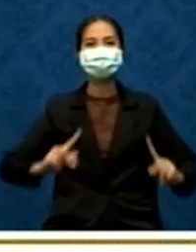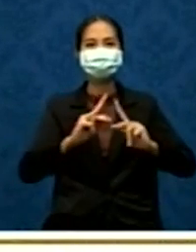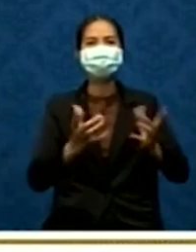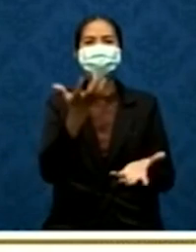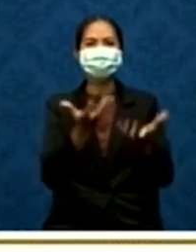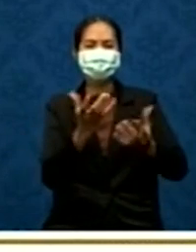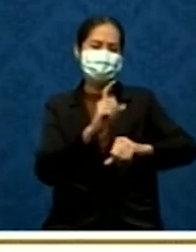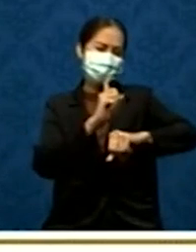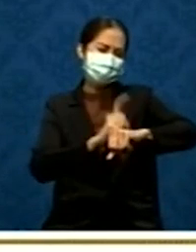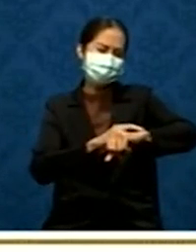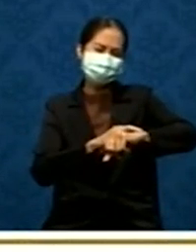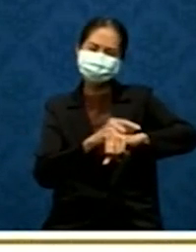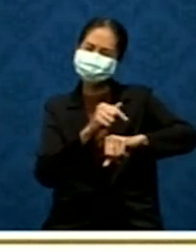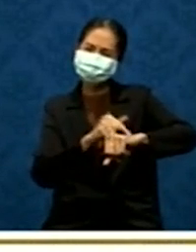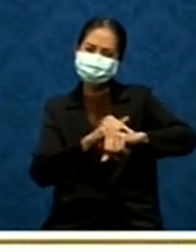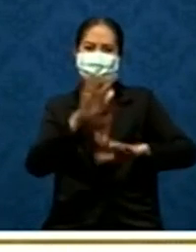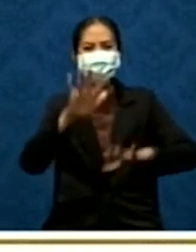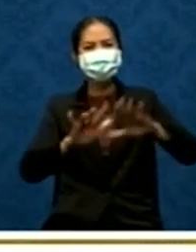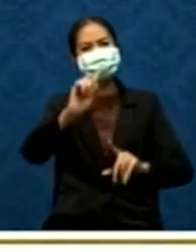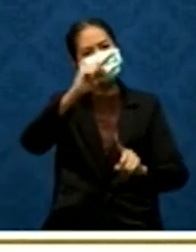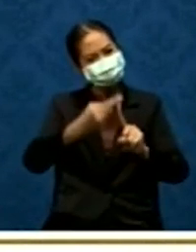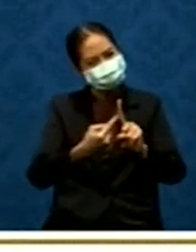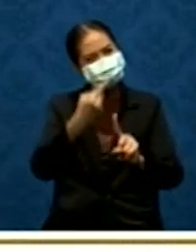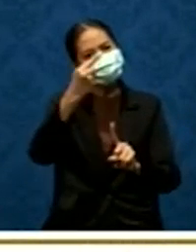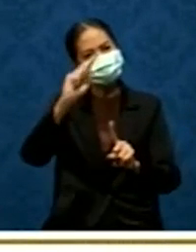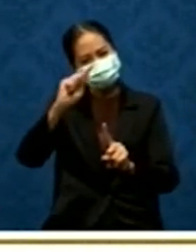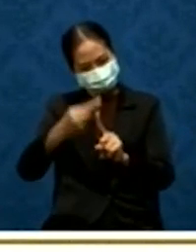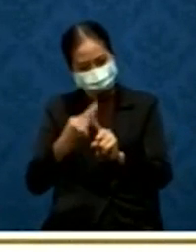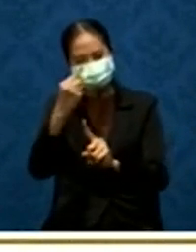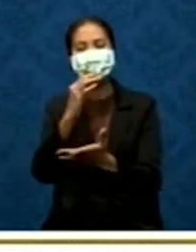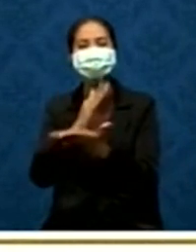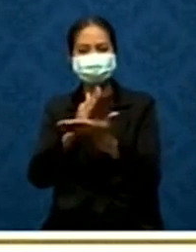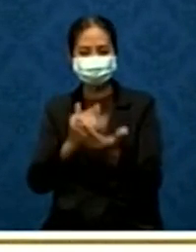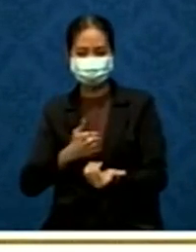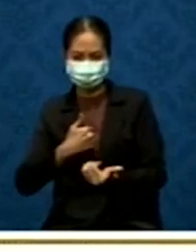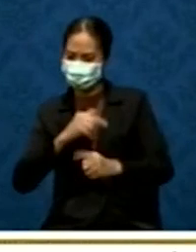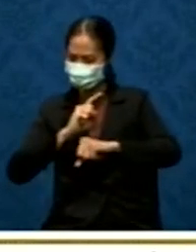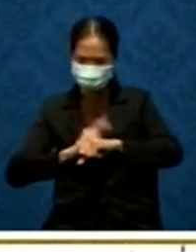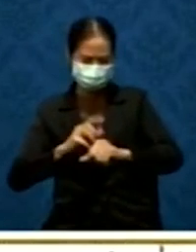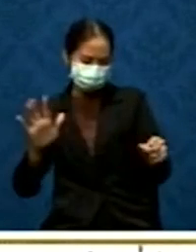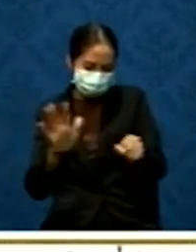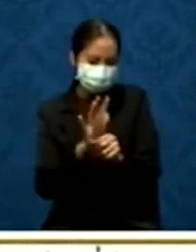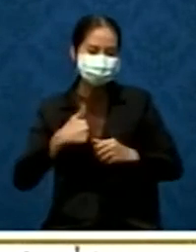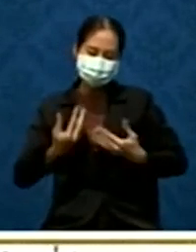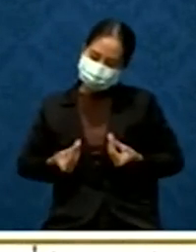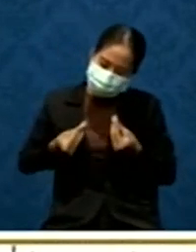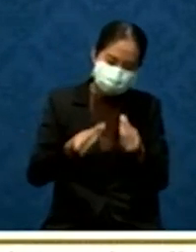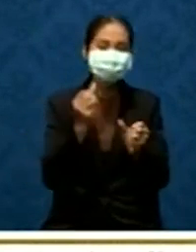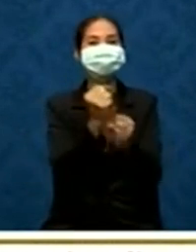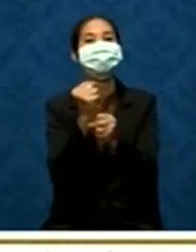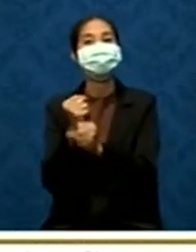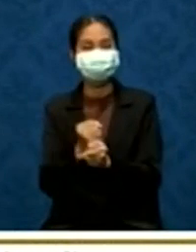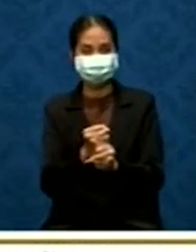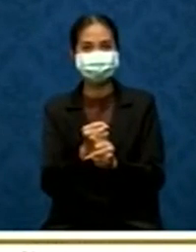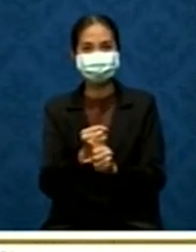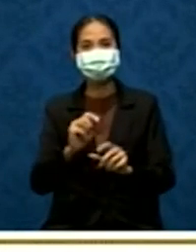มากนะครับไม่มากแค่อาจจะ1เดือนเดือนครึ่งอะไรต่างๆเหล่านั้นเนี่ยก็จะทุ่มเทเวลาต่างๆเหล่านี้ช่วยทำให้แต่ในส่วน